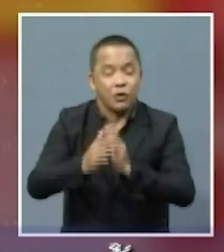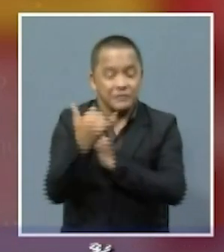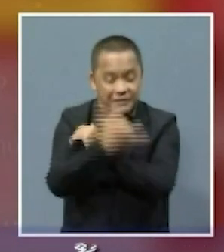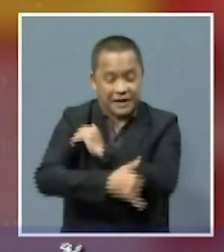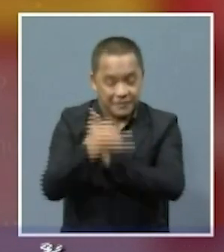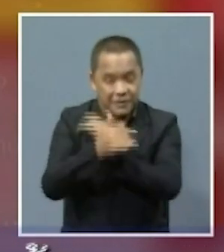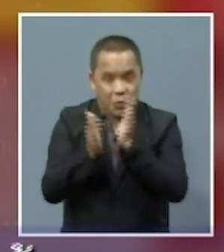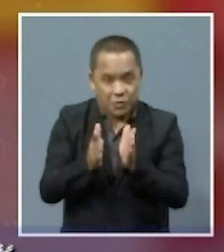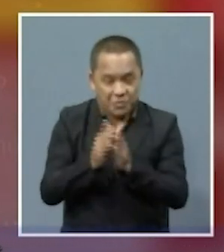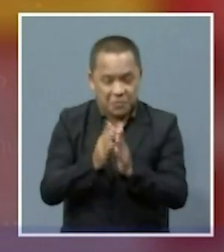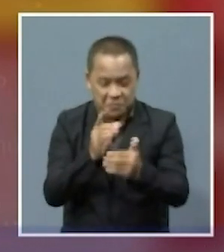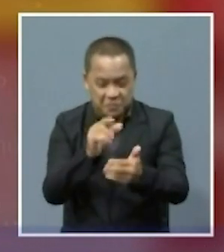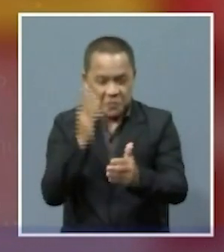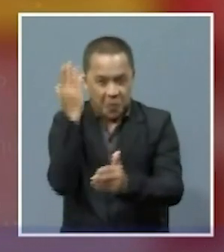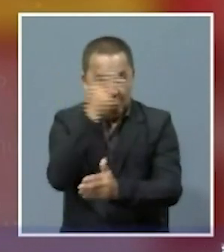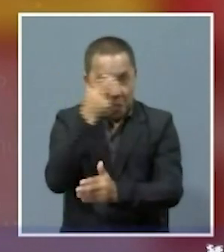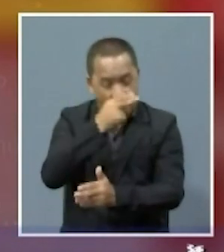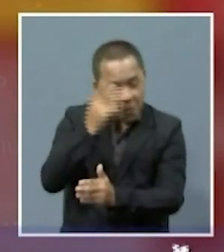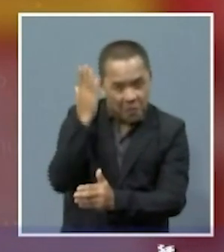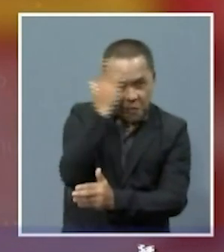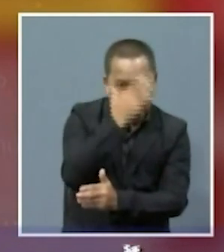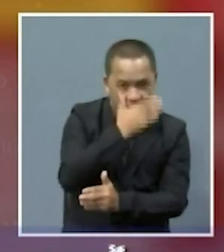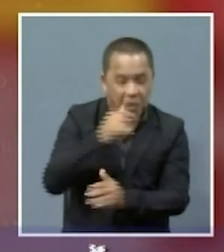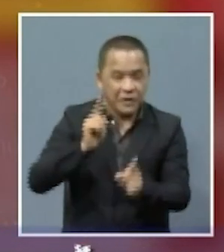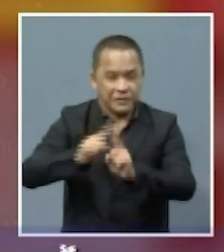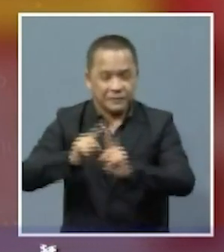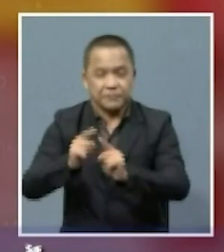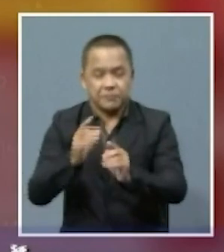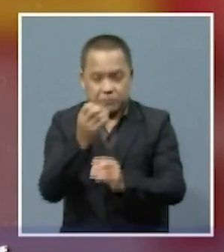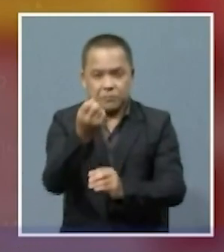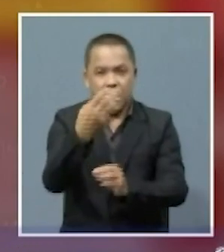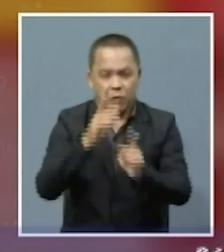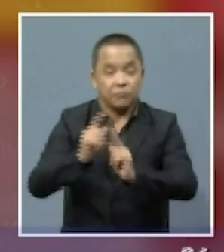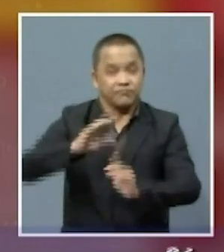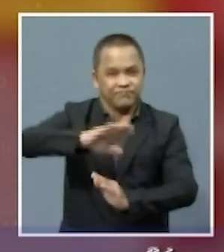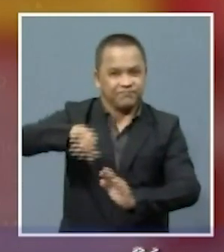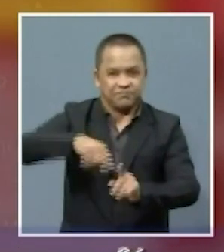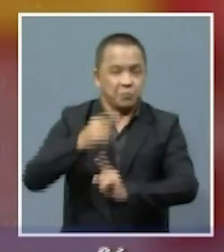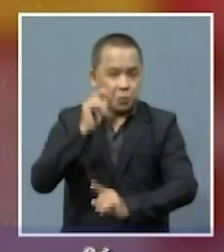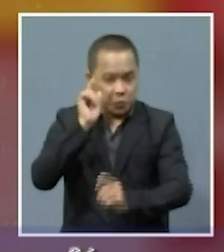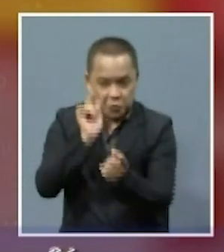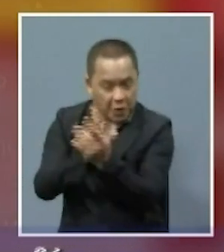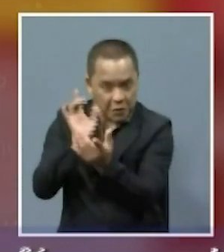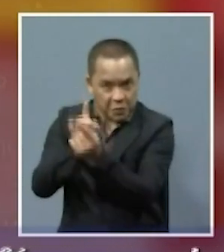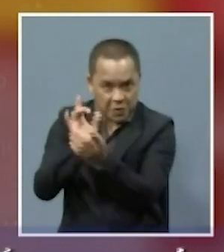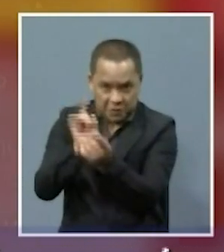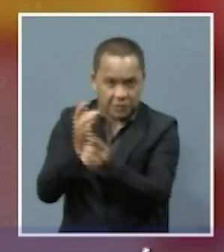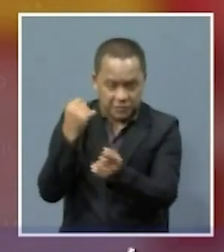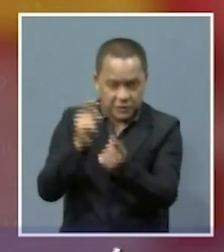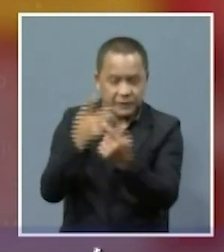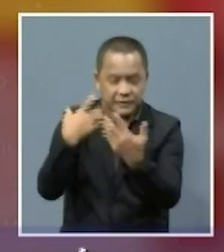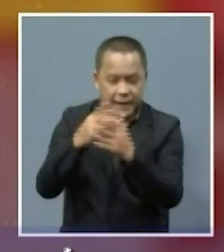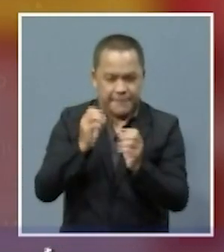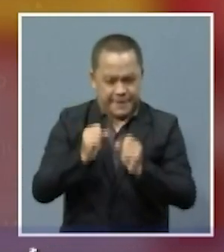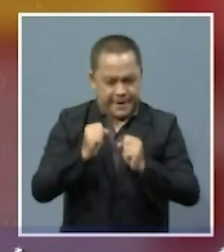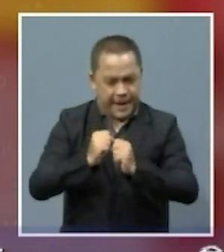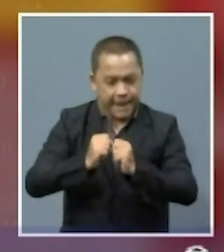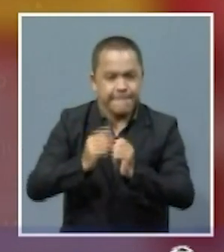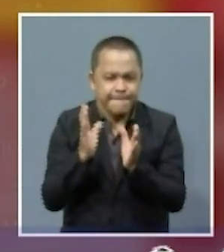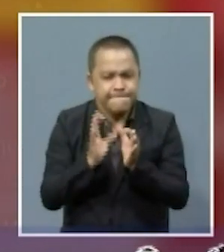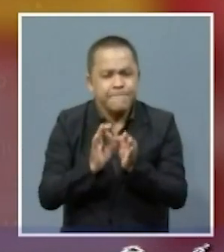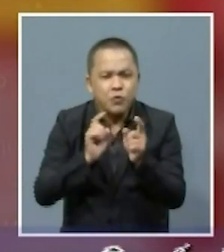เป็นต่างชาติแล้วก็โปรไฟล์จะหน้าตาดีเลยก็จริงๆแล้วต้องบอกว่าคนพวกนี้ไม่รู้จักกับเรามาก่อนนะคะแต่จะพยายามส